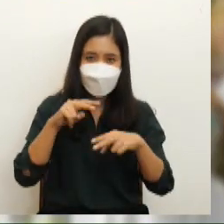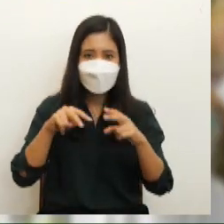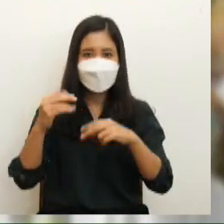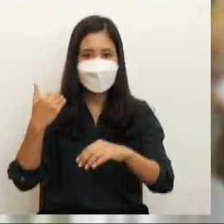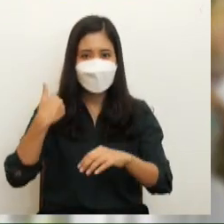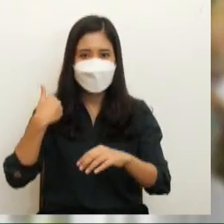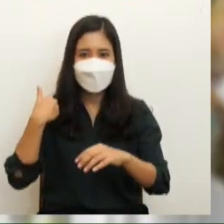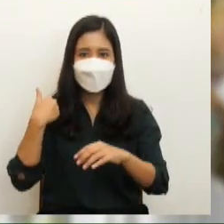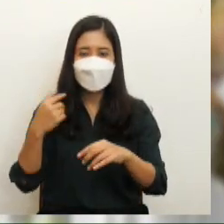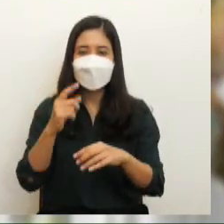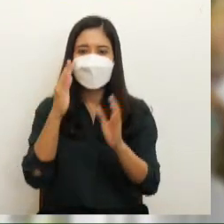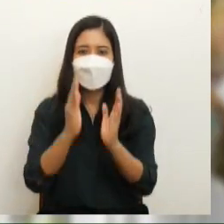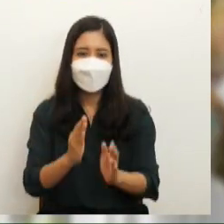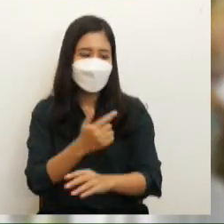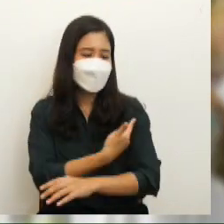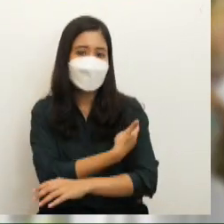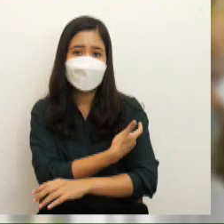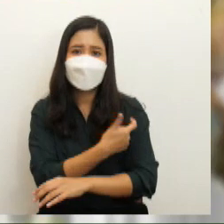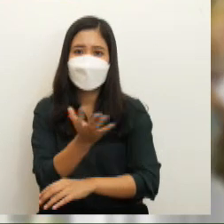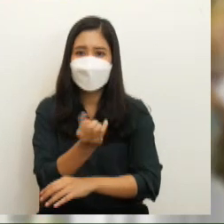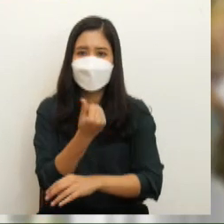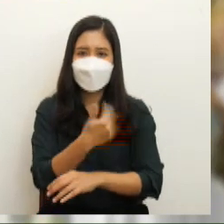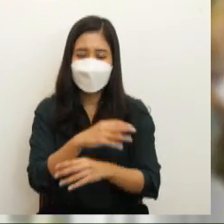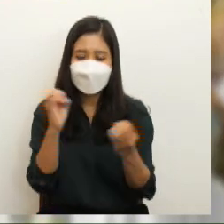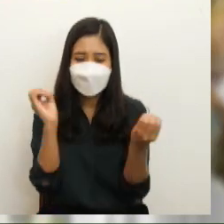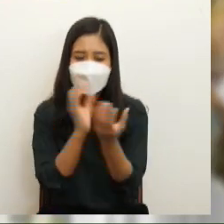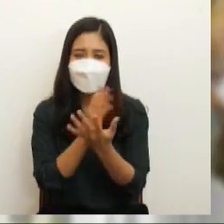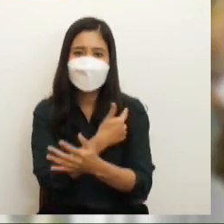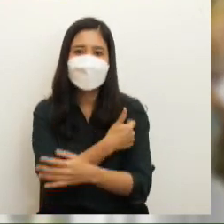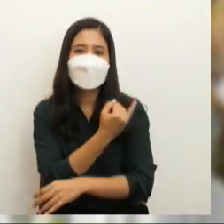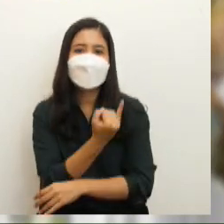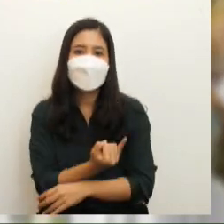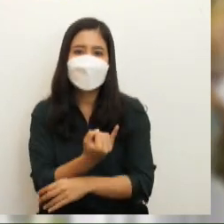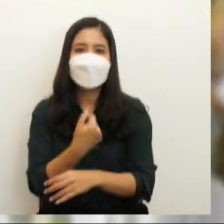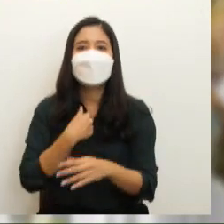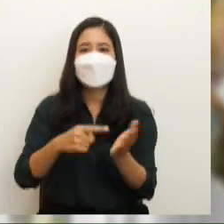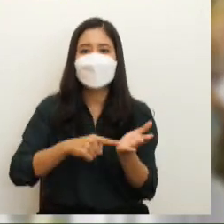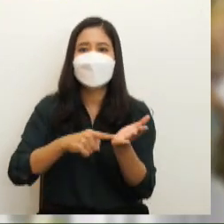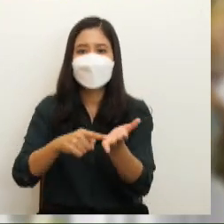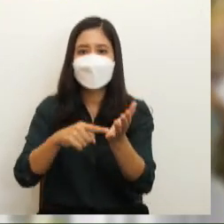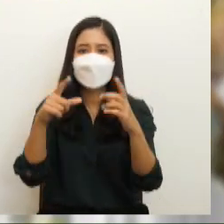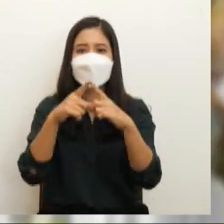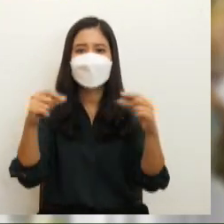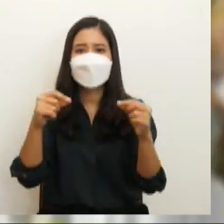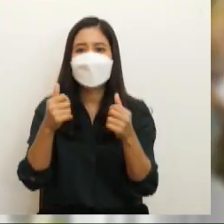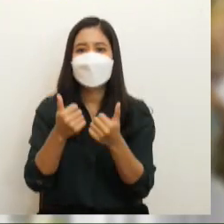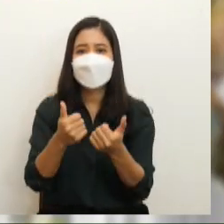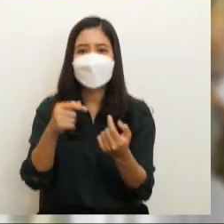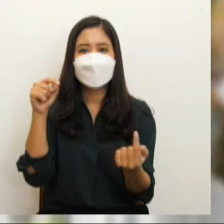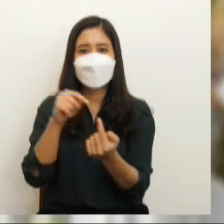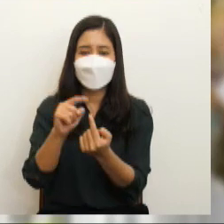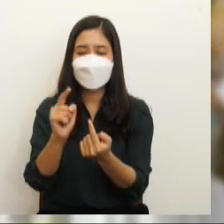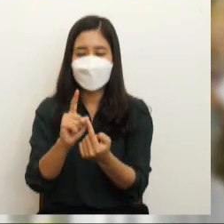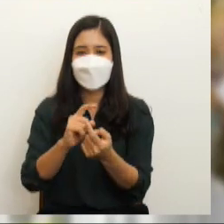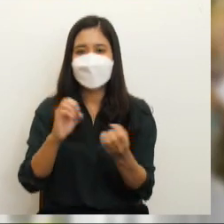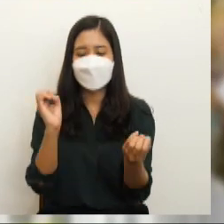อผู้ที่ได้รับการฉีดวัคซีนแล้วนะครับได้รับผลกระทบท่านสามารถที่จะไปยื่นเรื่องนะครับ จากการที่ได้รับผลกระทบหรือการรักษาตรงนี้